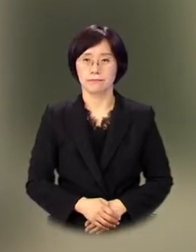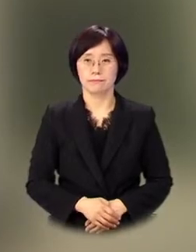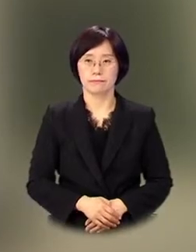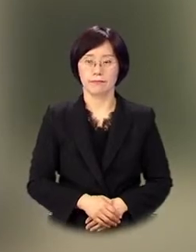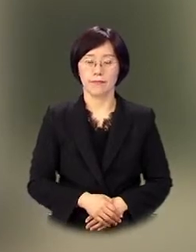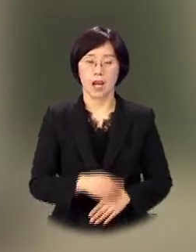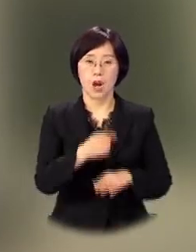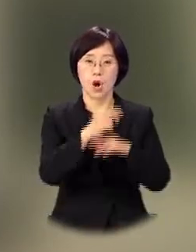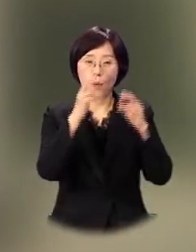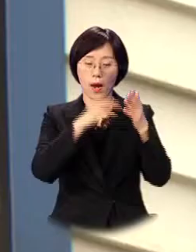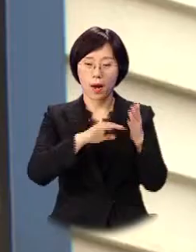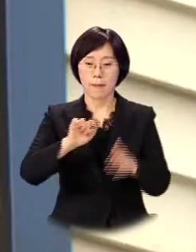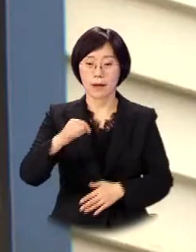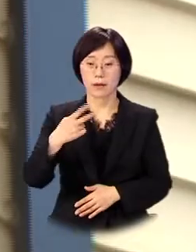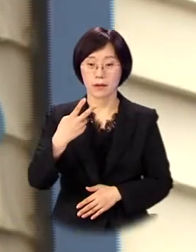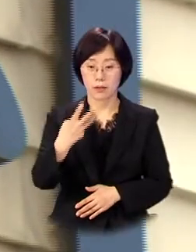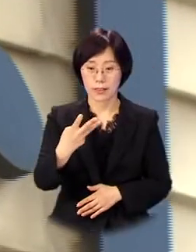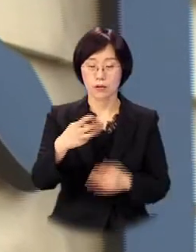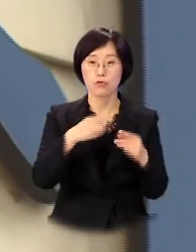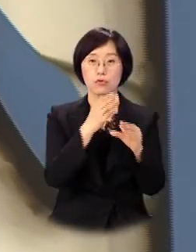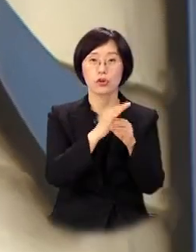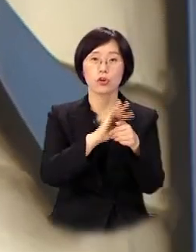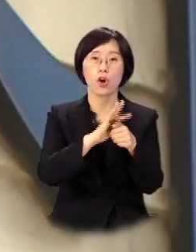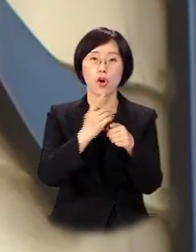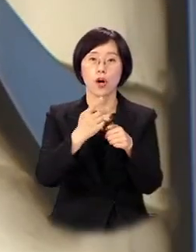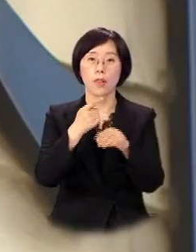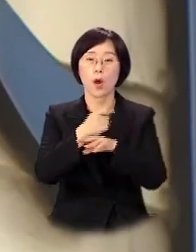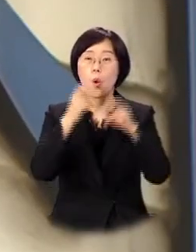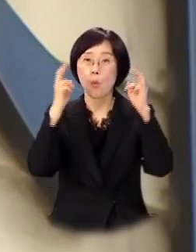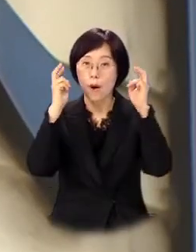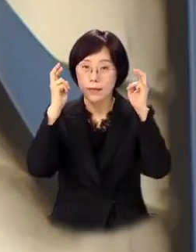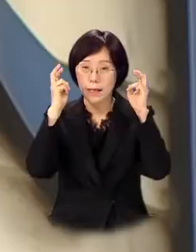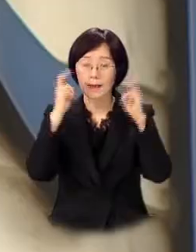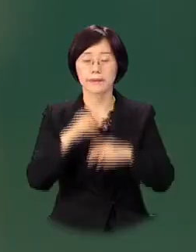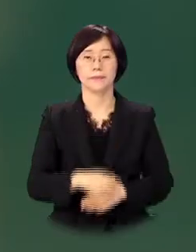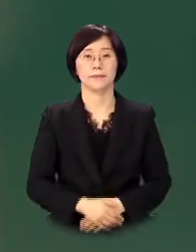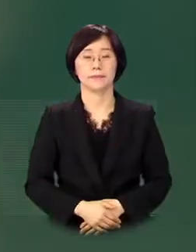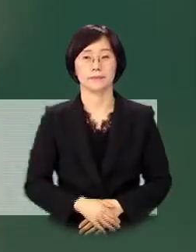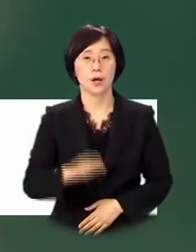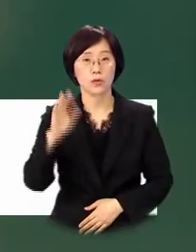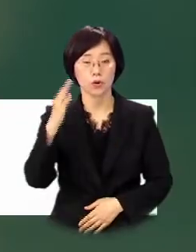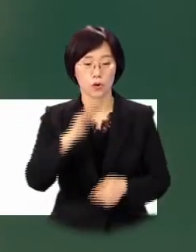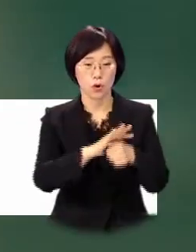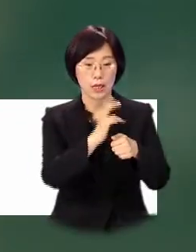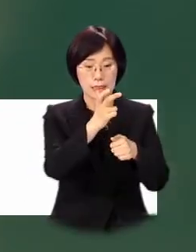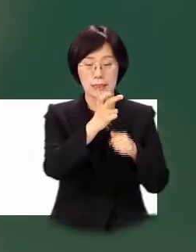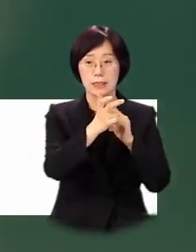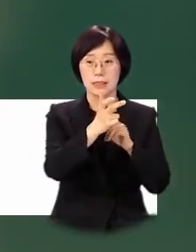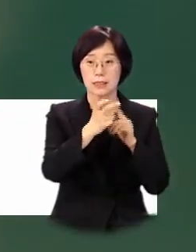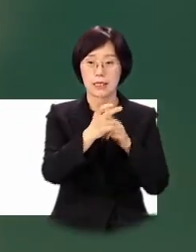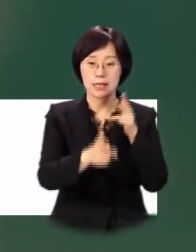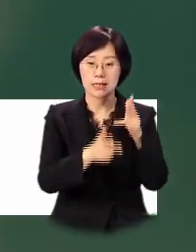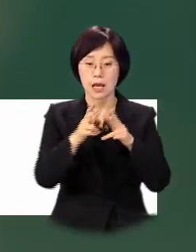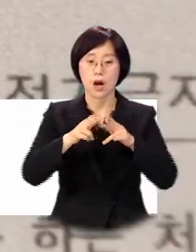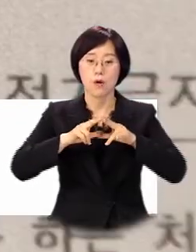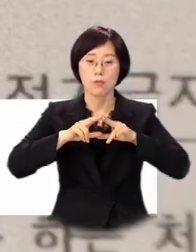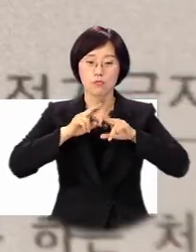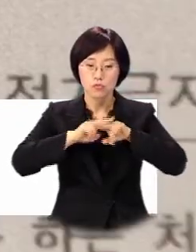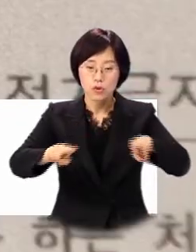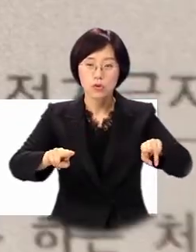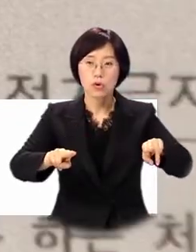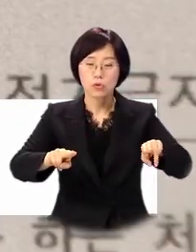영업용 택시 100여 세대를 운행하고 있는 경산의 한 법인 택시업체. 최근 경산시로부터 사업 면허